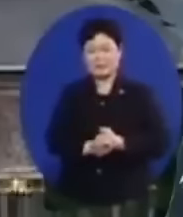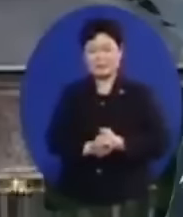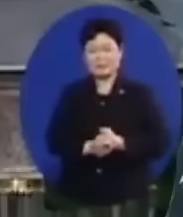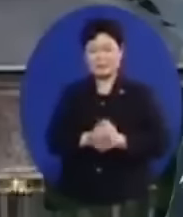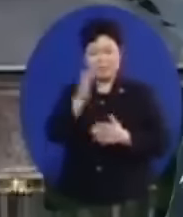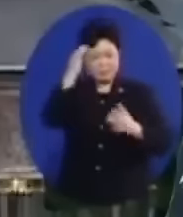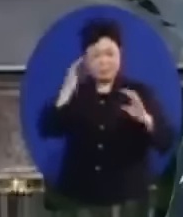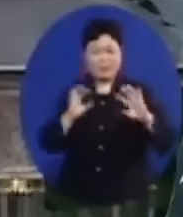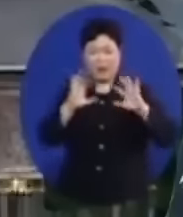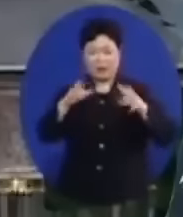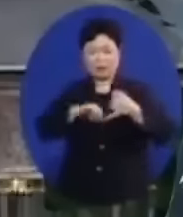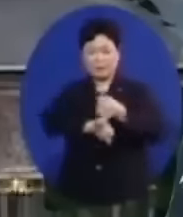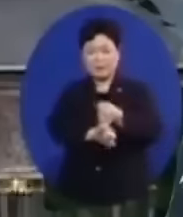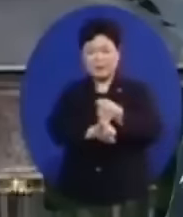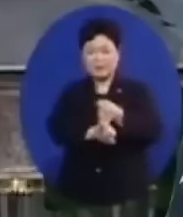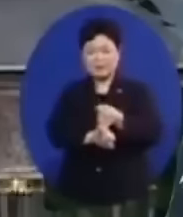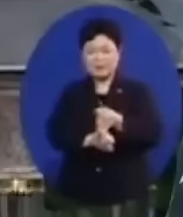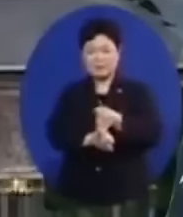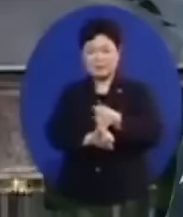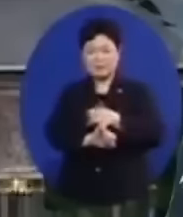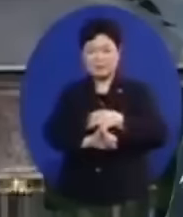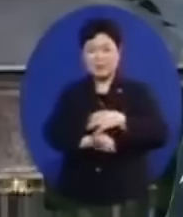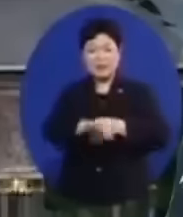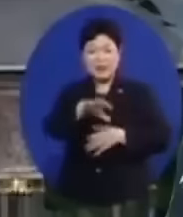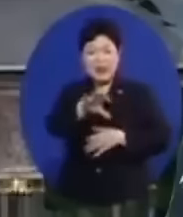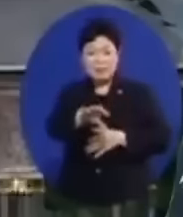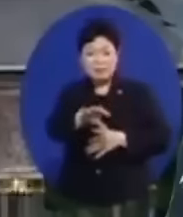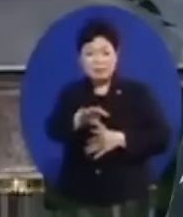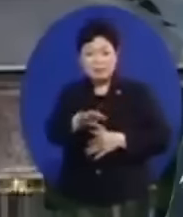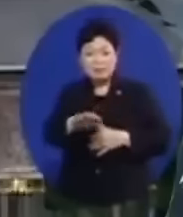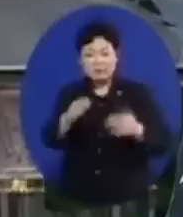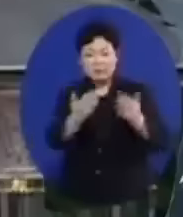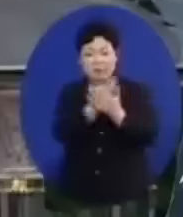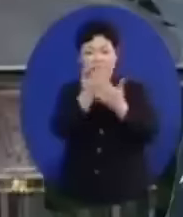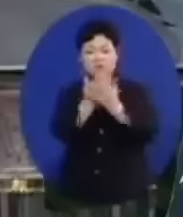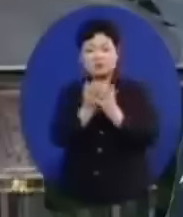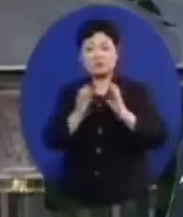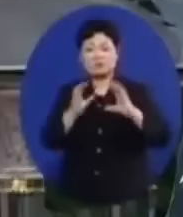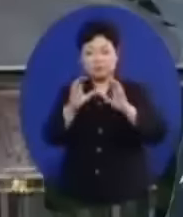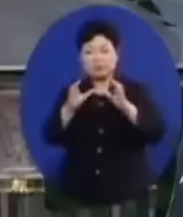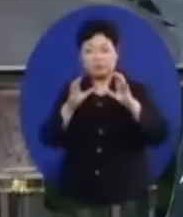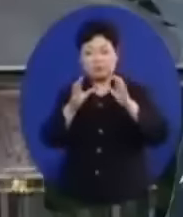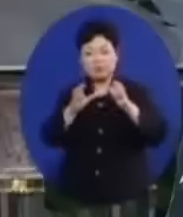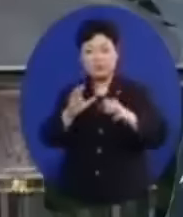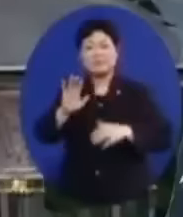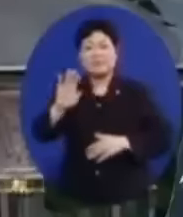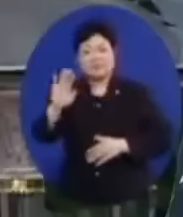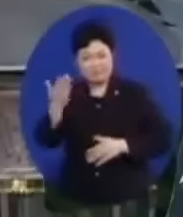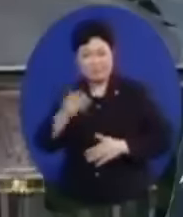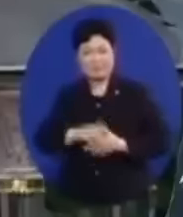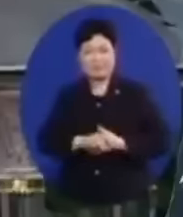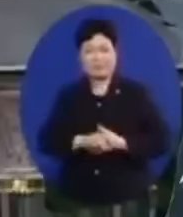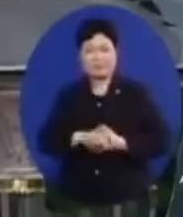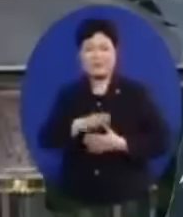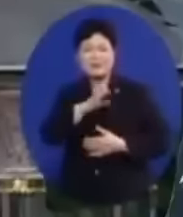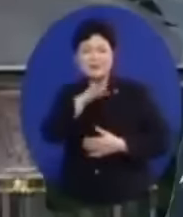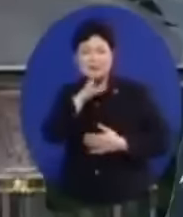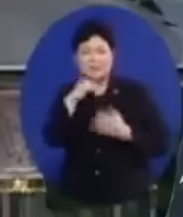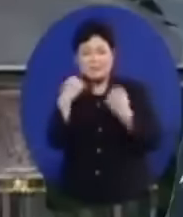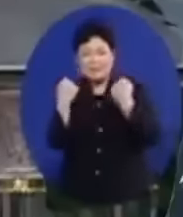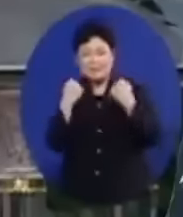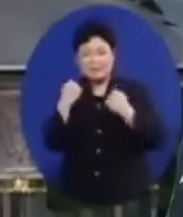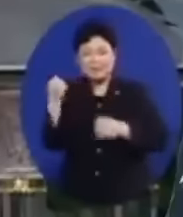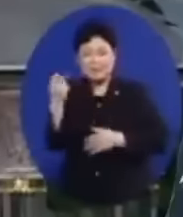한국이 반드시 앞으로 1년 내 선진국에 진입해야 되는 것입니다. 이 기세와 이